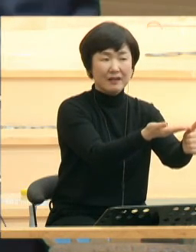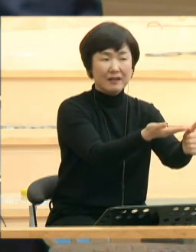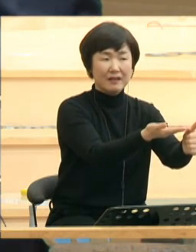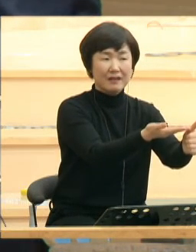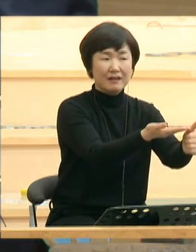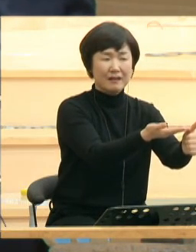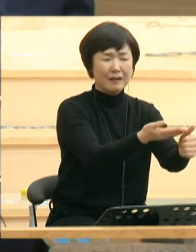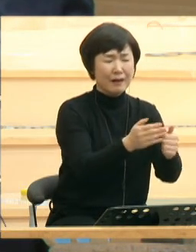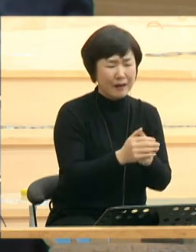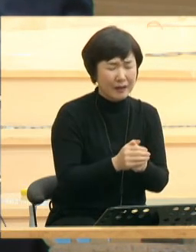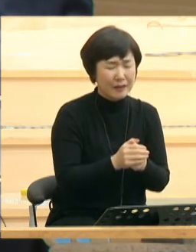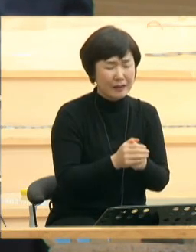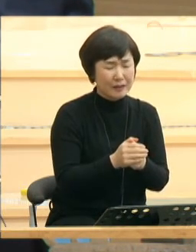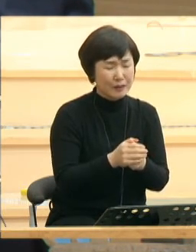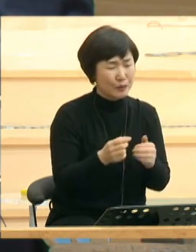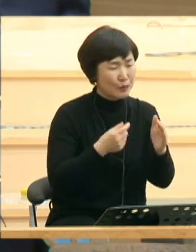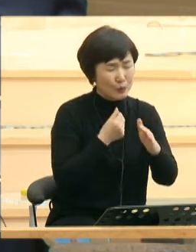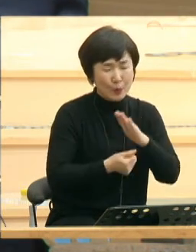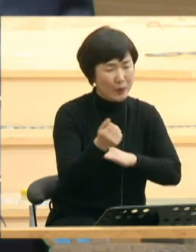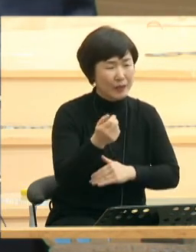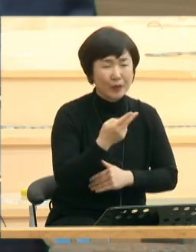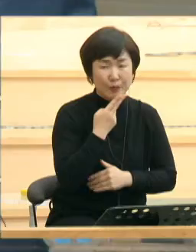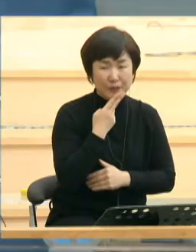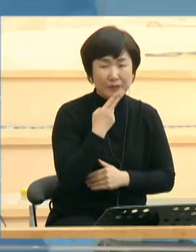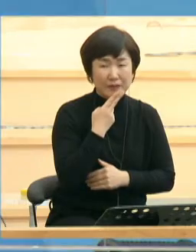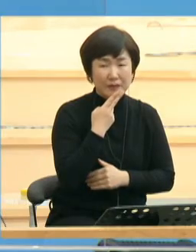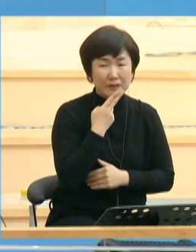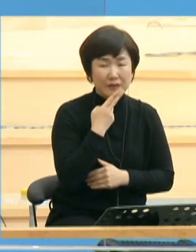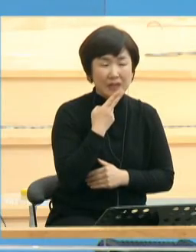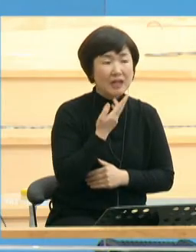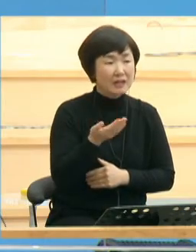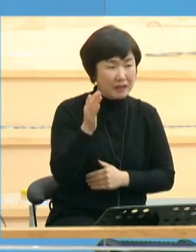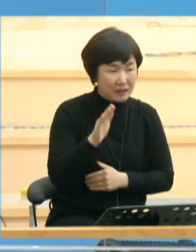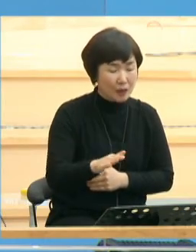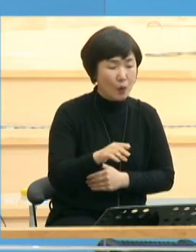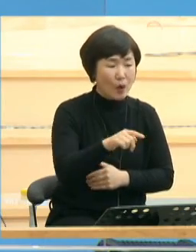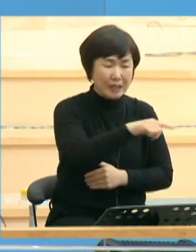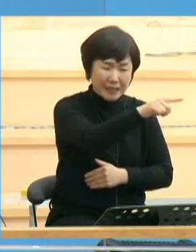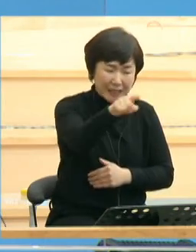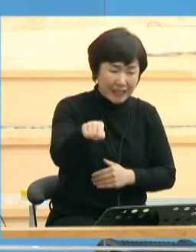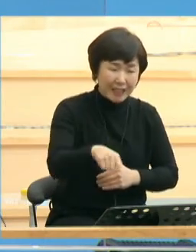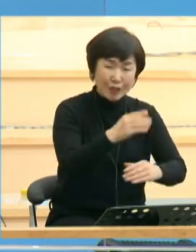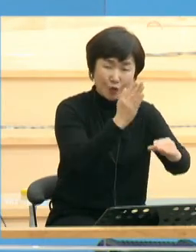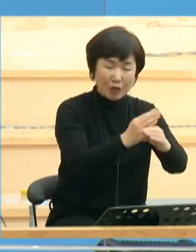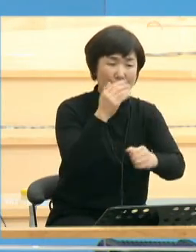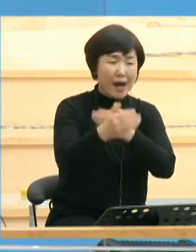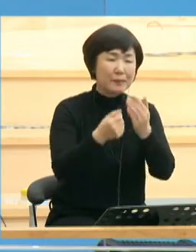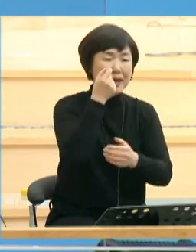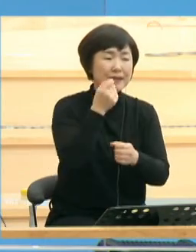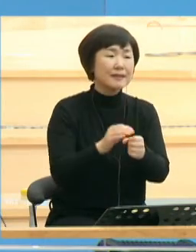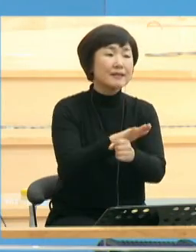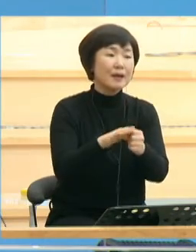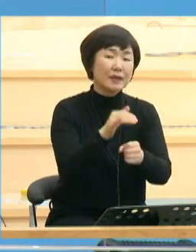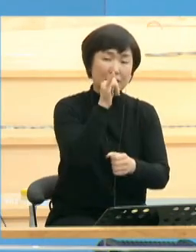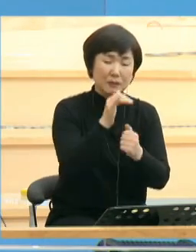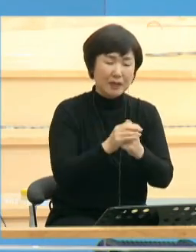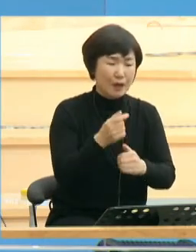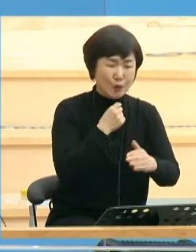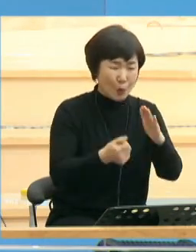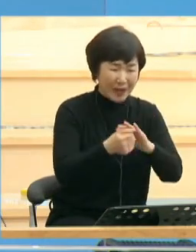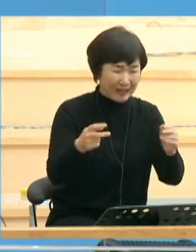소망이 없죠 이 가운데도 하나님의 자비가 있어요 소망이 다 끝난 것